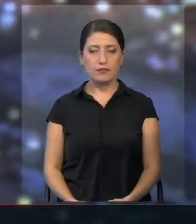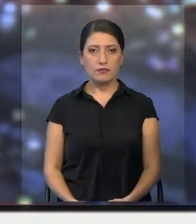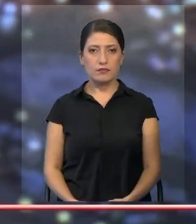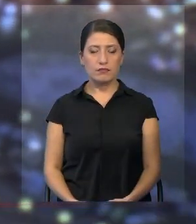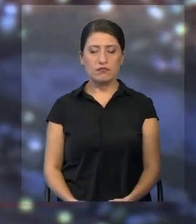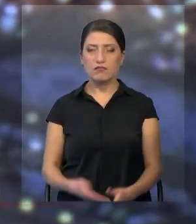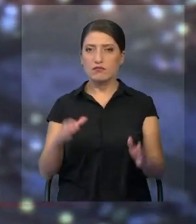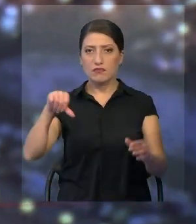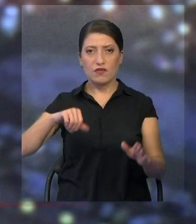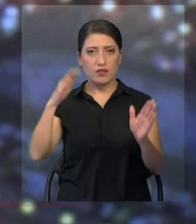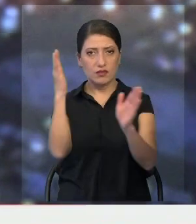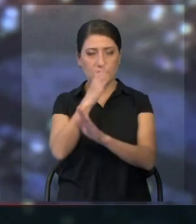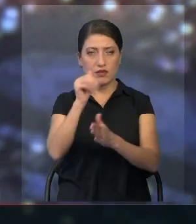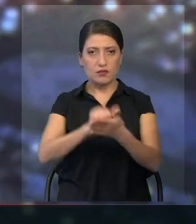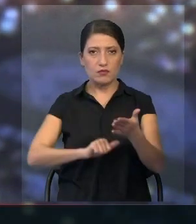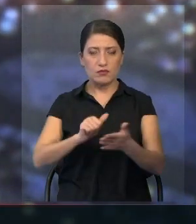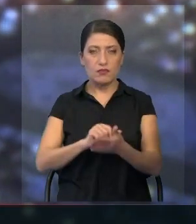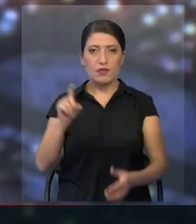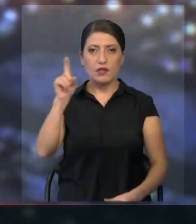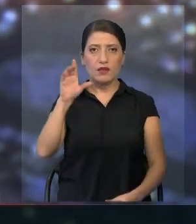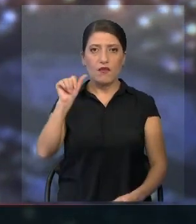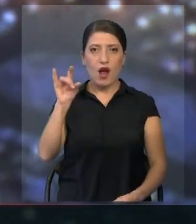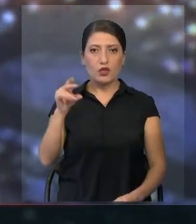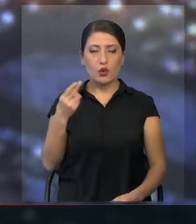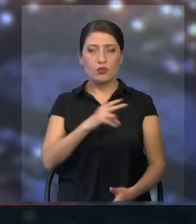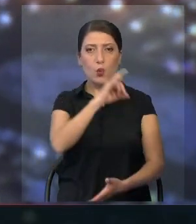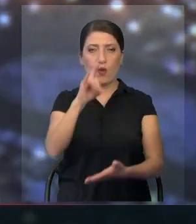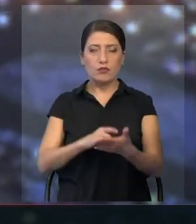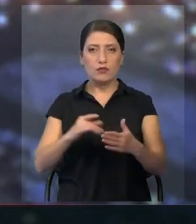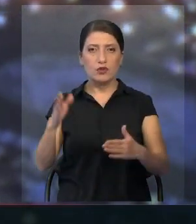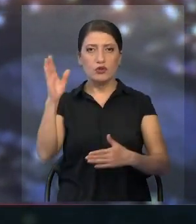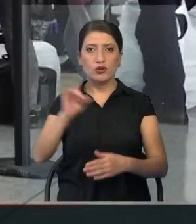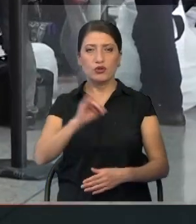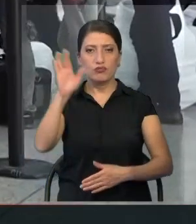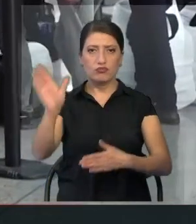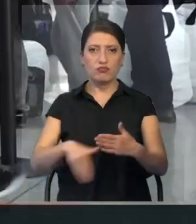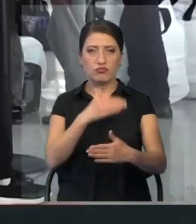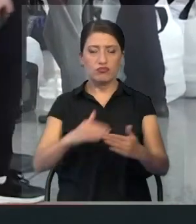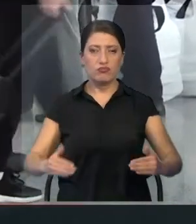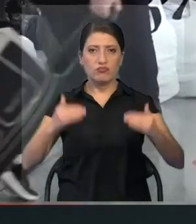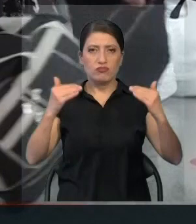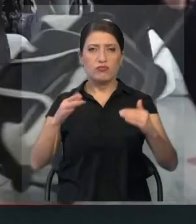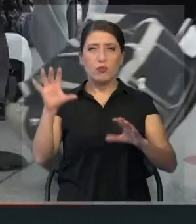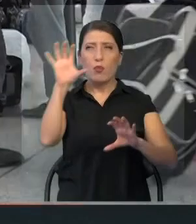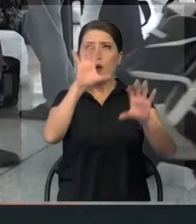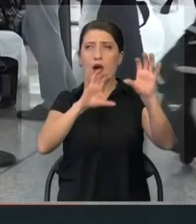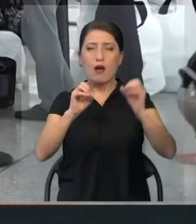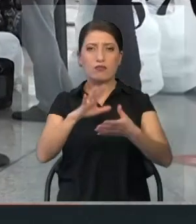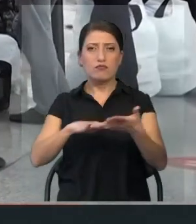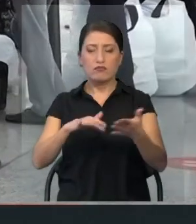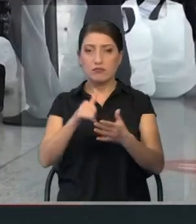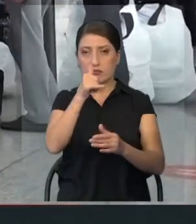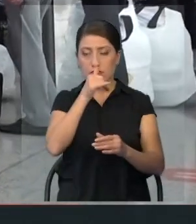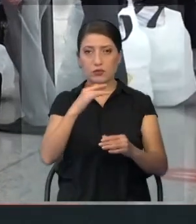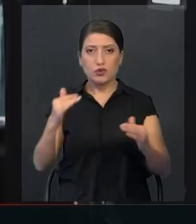Անբարենպաստ եղանակային պայմանների պատճառով Զվարթնոց օդակայանը թռիչքներ է չեղարկել ու հետաձգել։ Խիտ մարախուղը հնարավոր է շարունակի փոխել